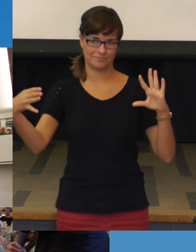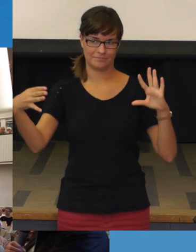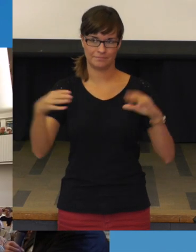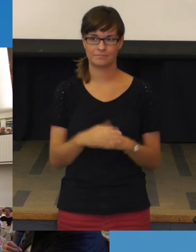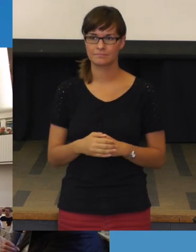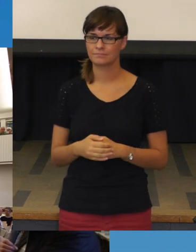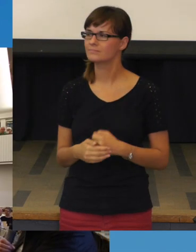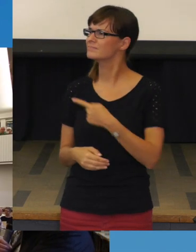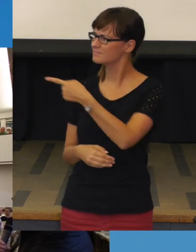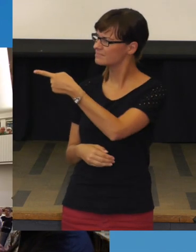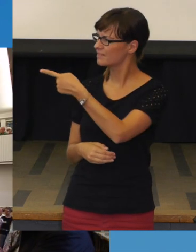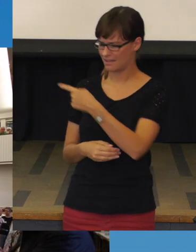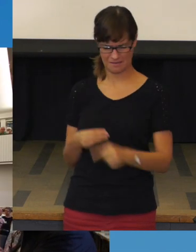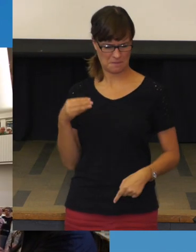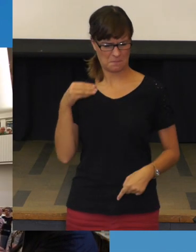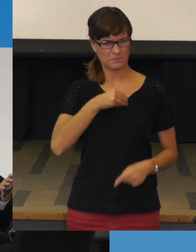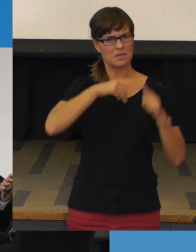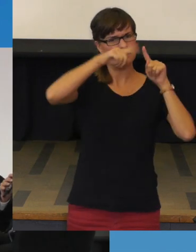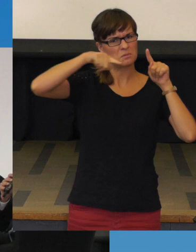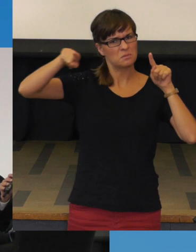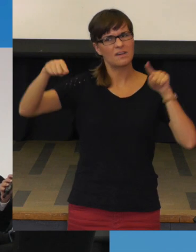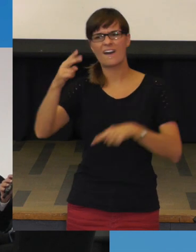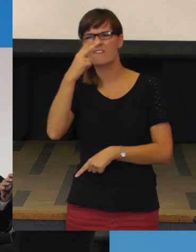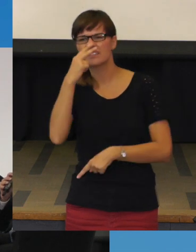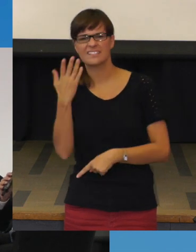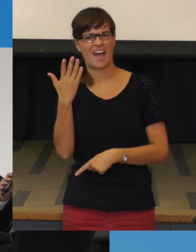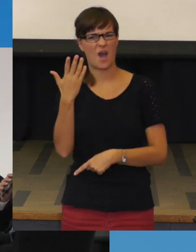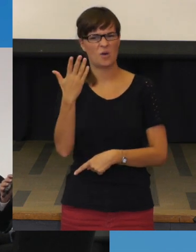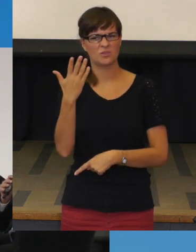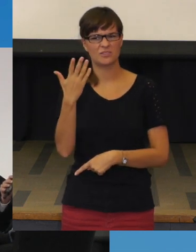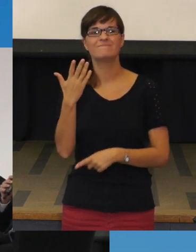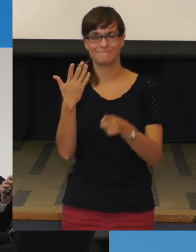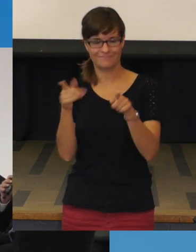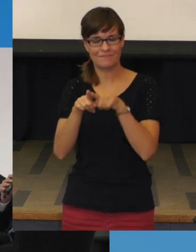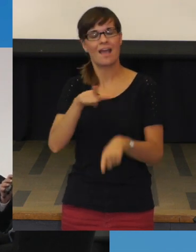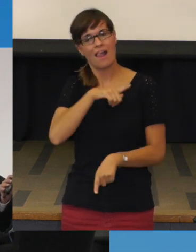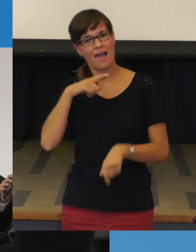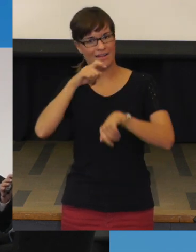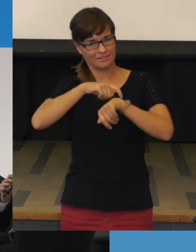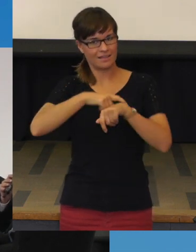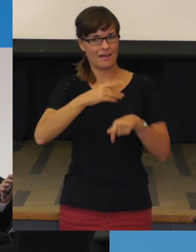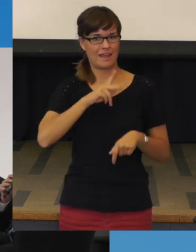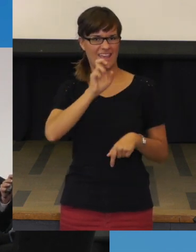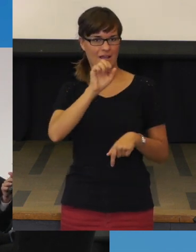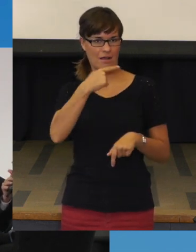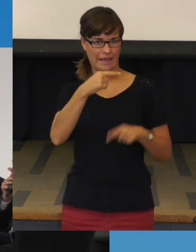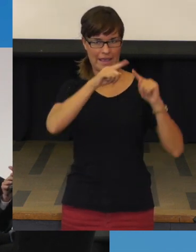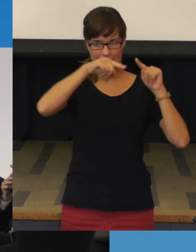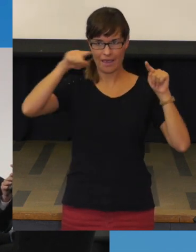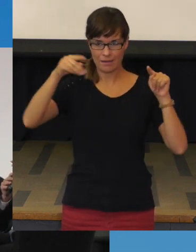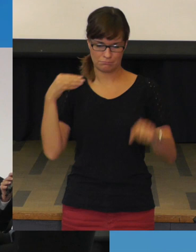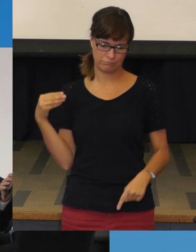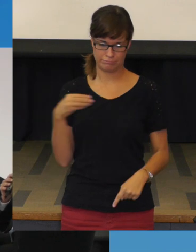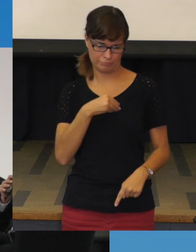mir das vorstellen? Was zeichnet der auf? Der Eventrekorder ist eben dieses angesprochene Langzeit-EKG, was man einbauen kann. Das ist, ich sage jetzt